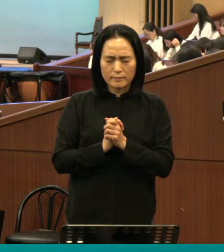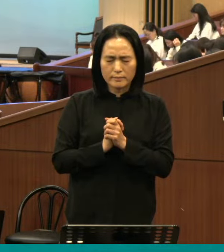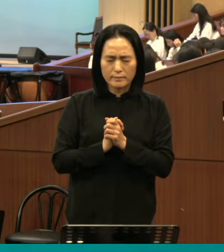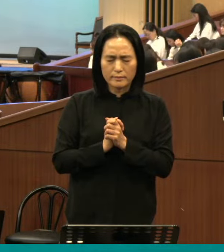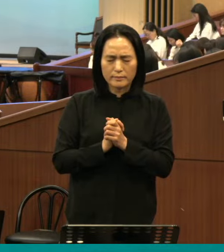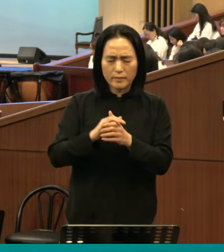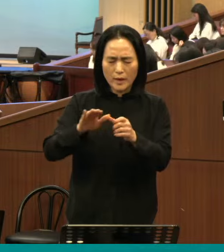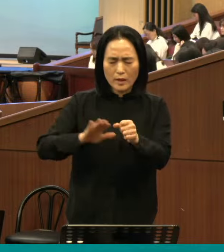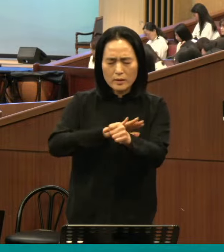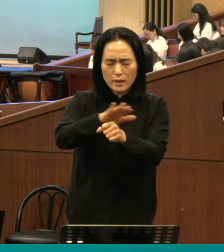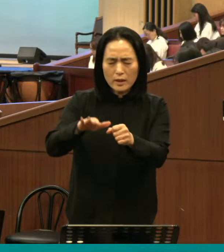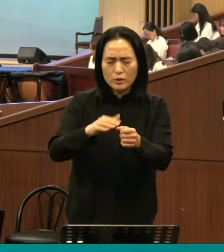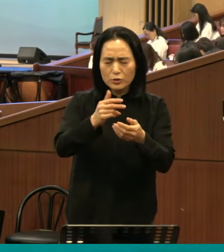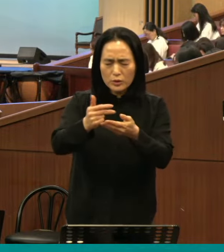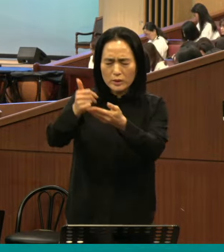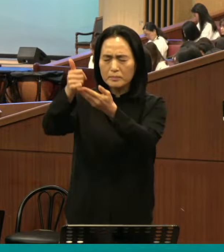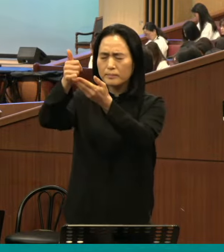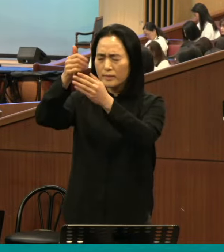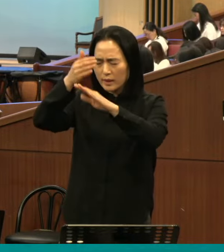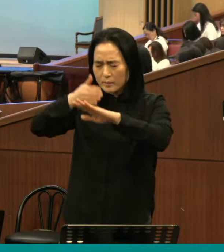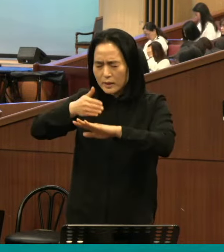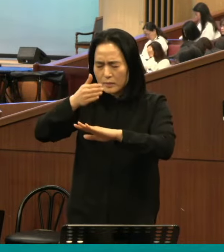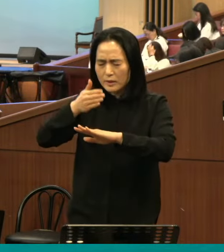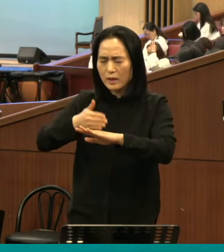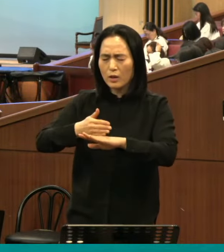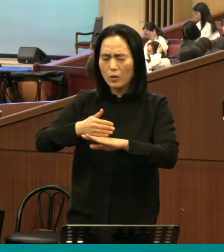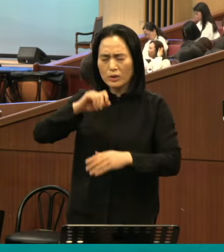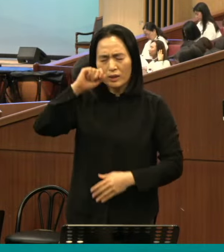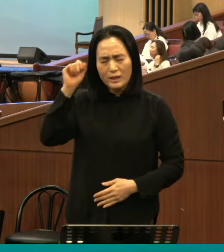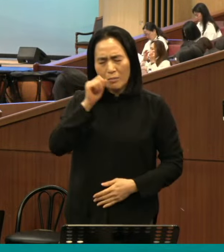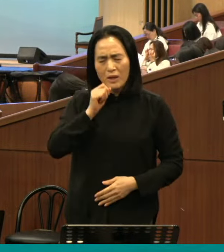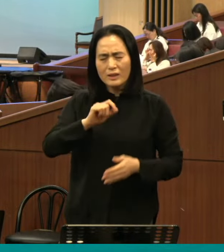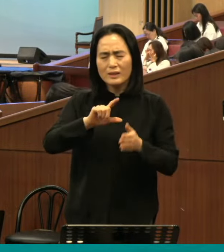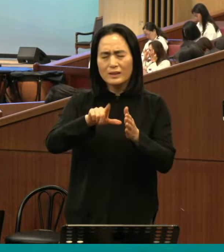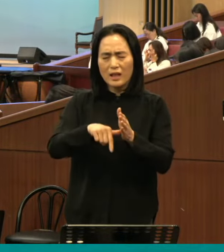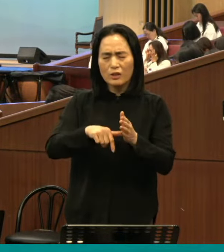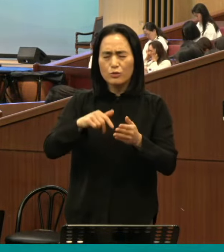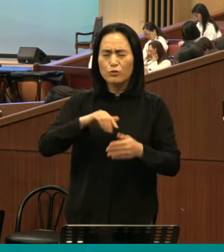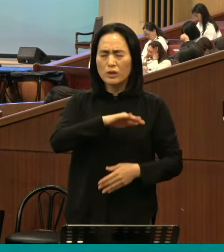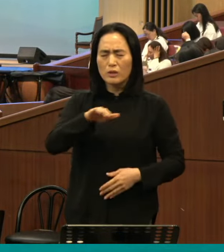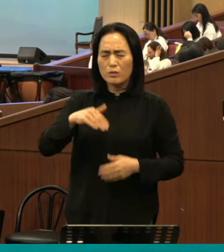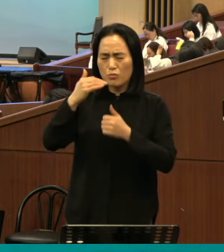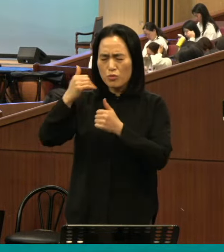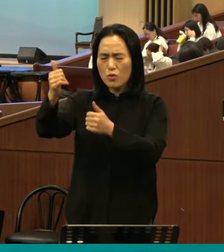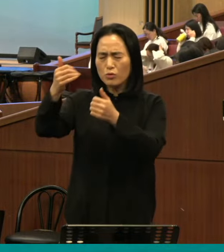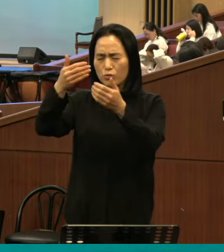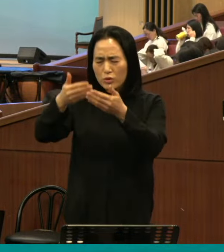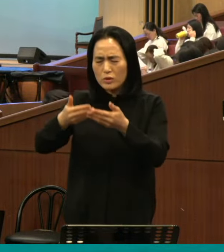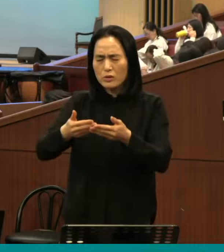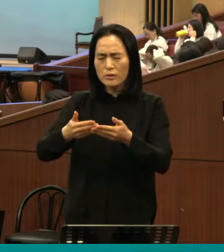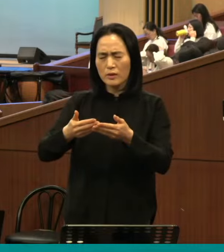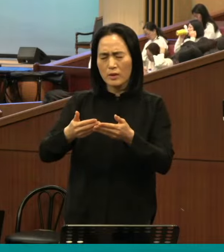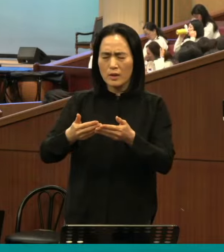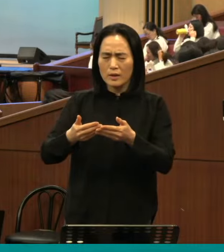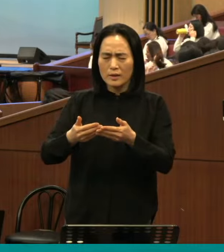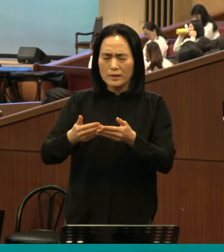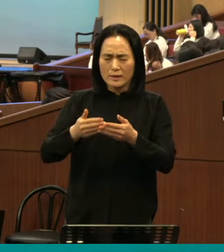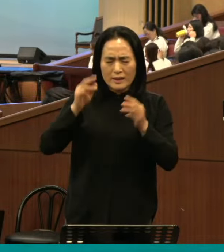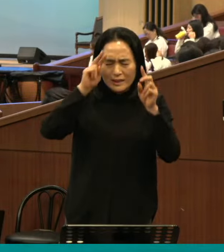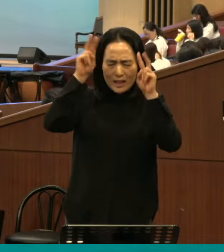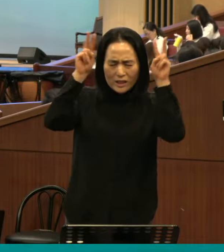사랑하는 주님 감사합니다. 이 새벽에 우리를 부르신 주님, 사슴이 시냇물을 찾기에 갈급함